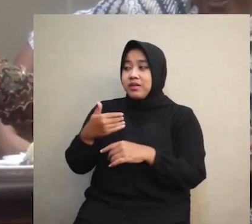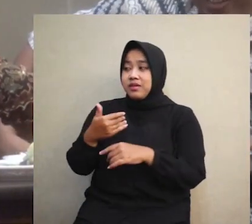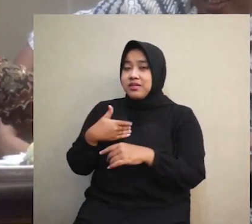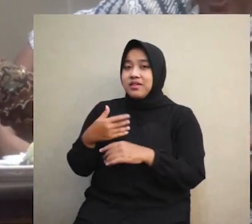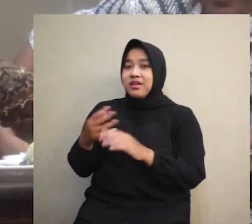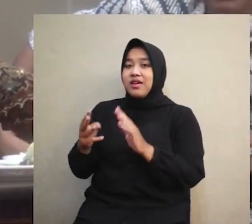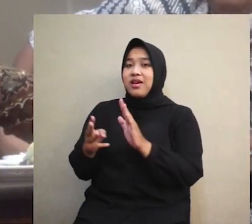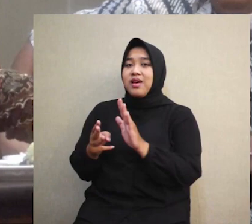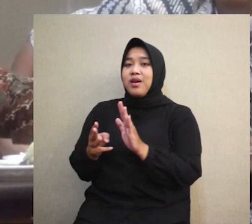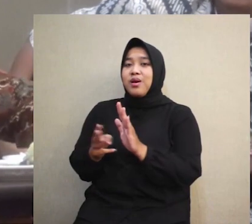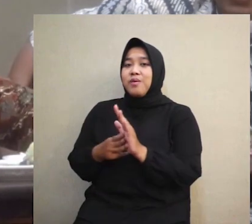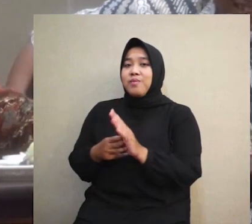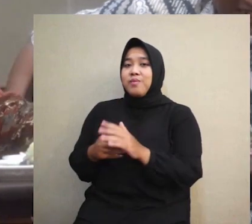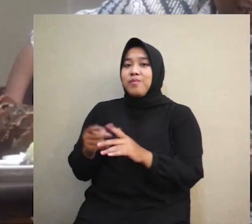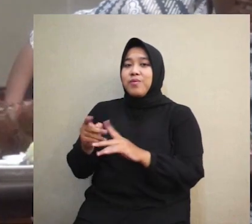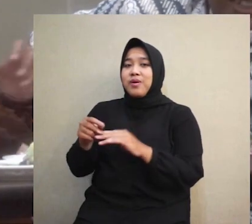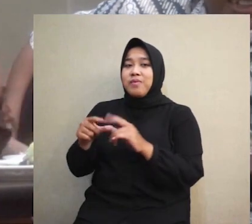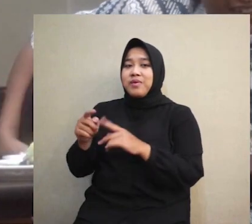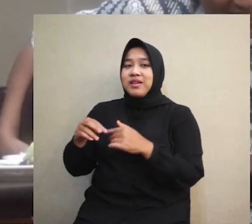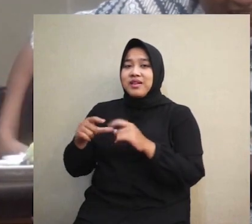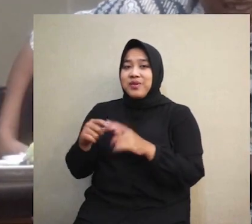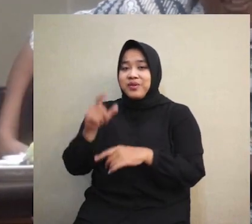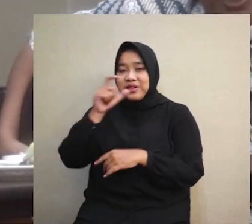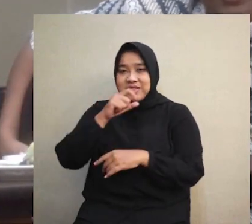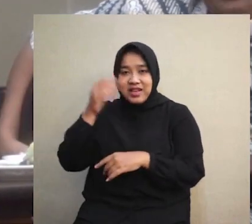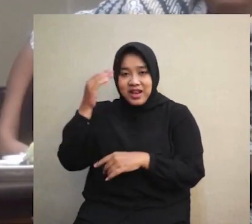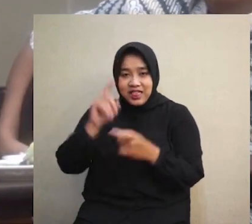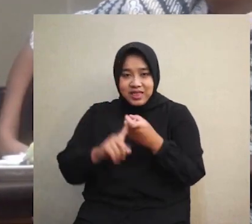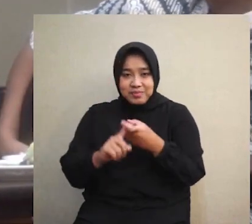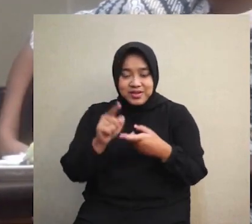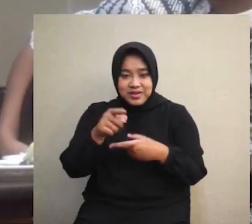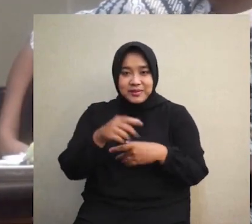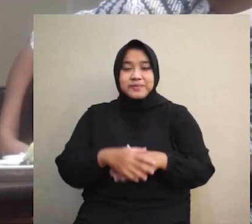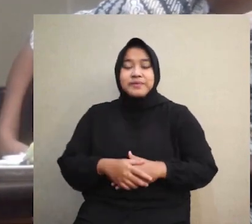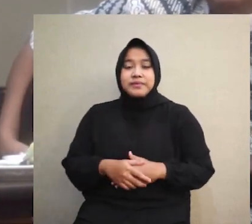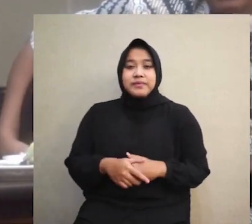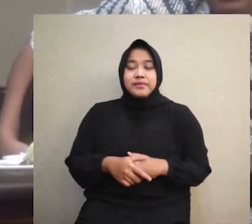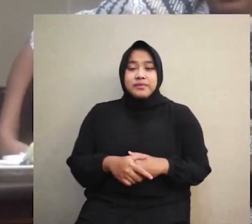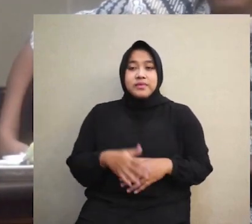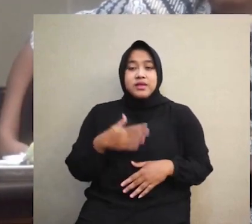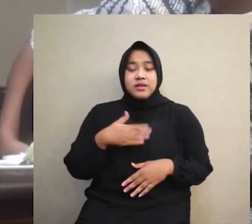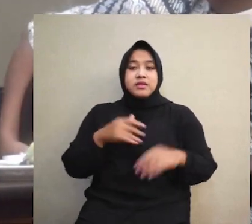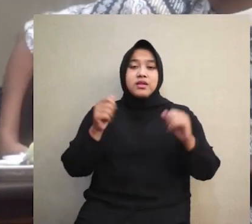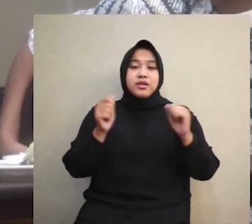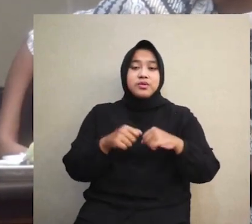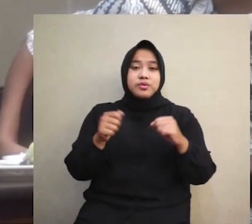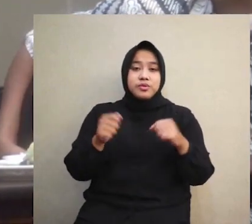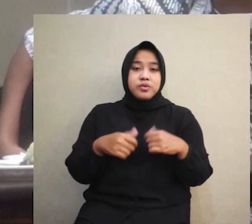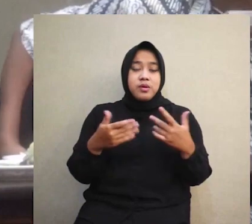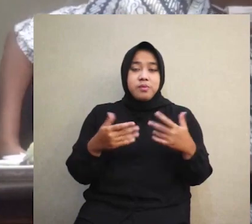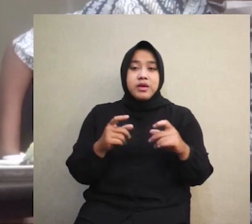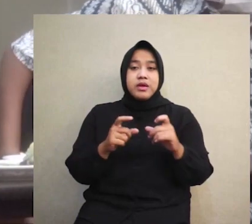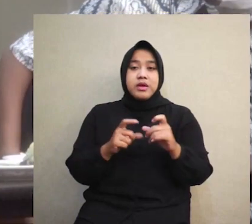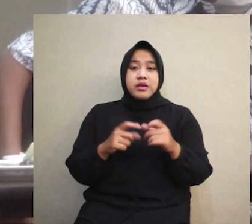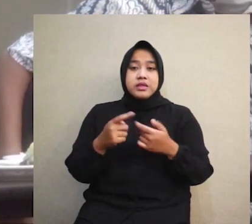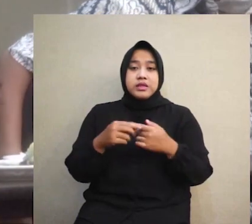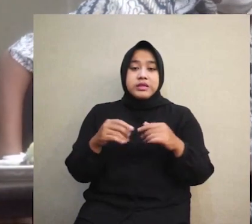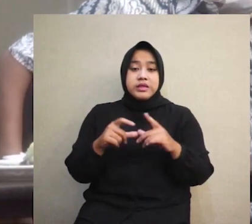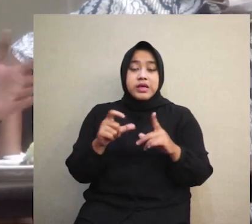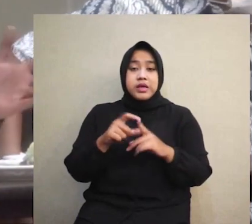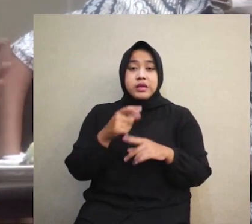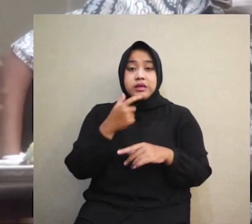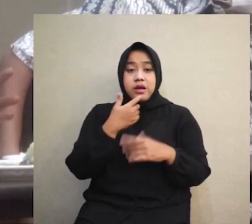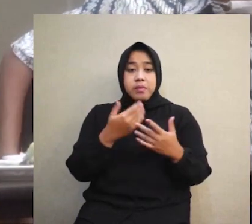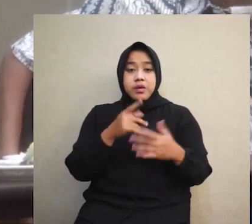gitu ya dari temen dia nah saya setuju dengan dengan tadi masa hit soal kita